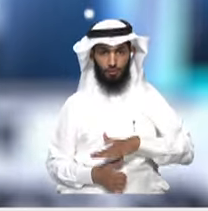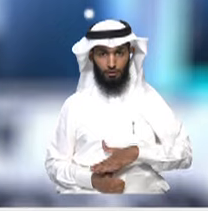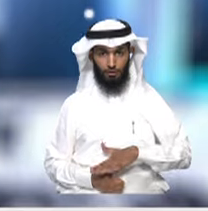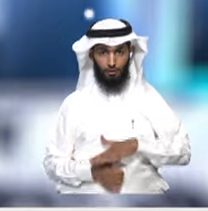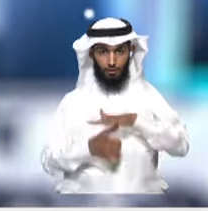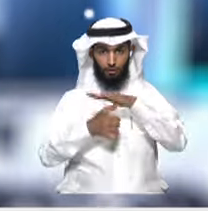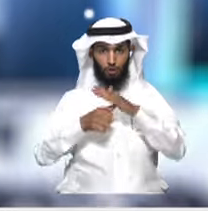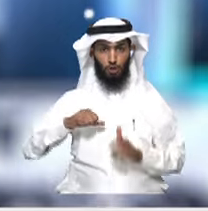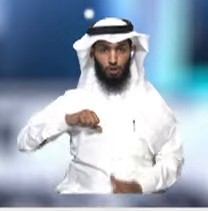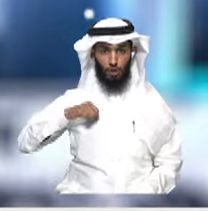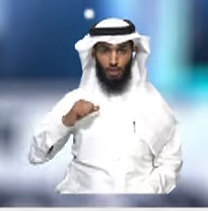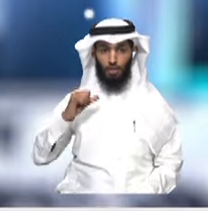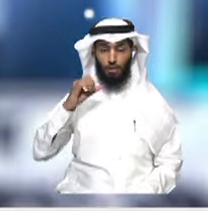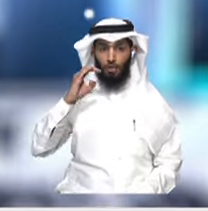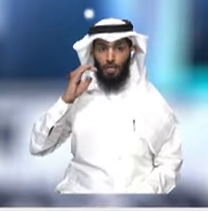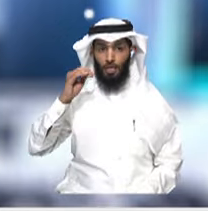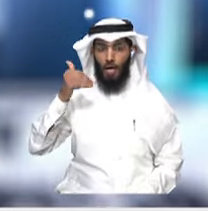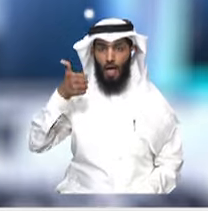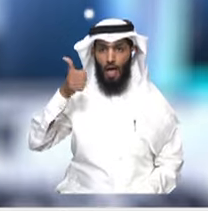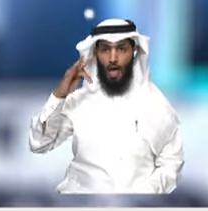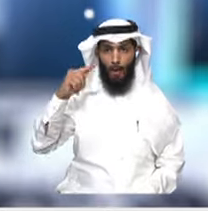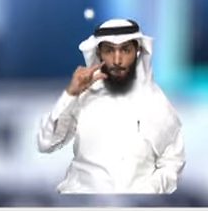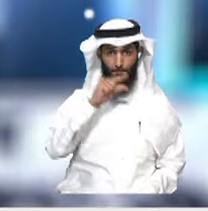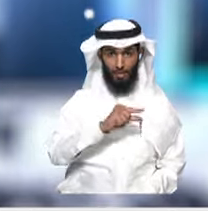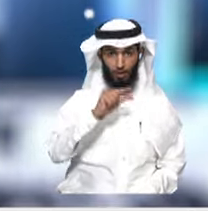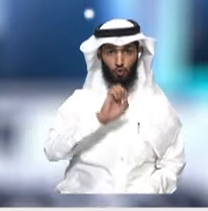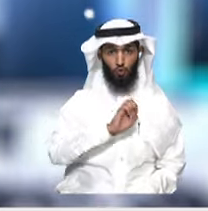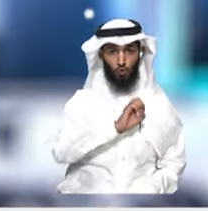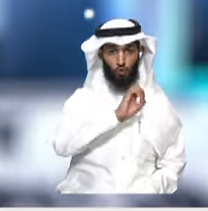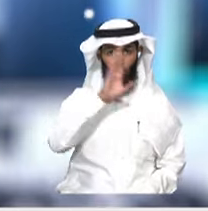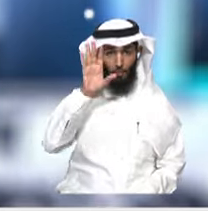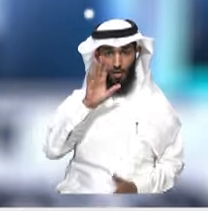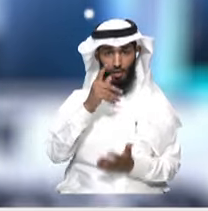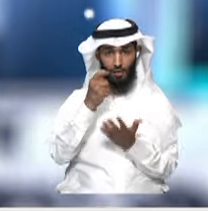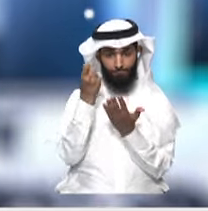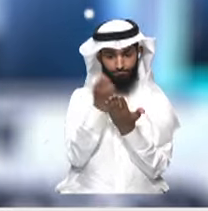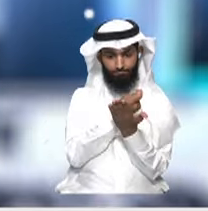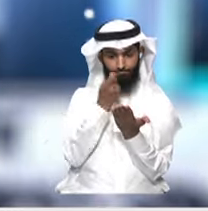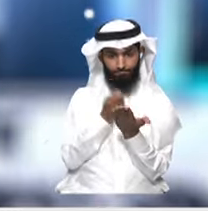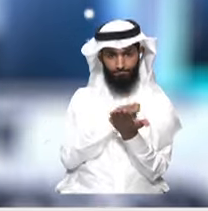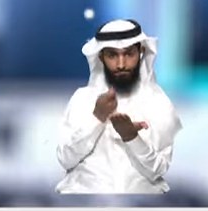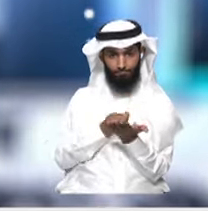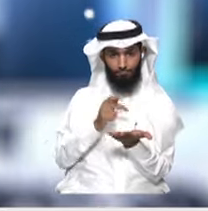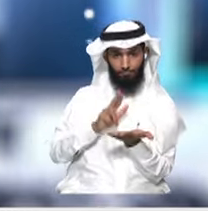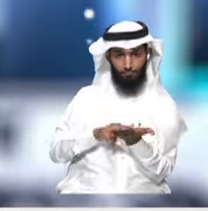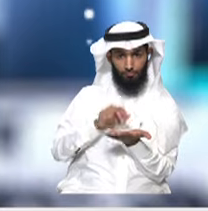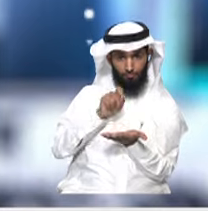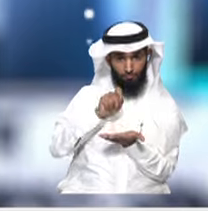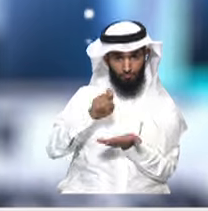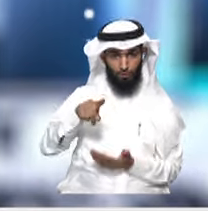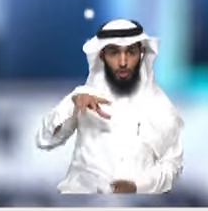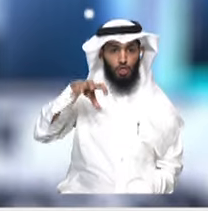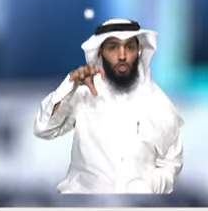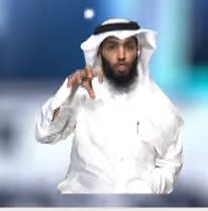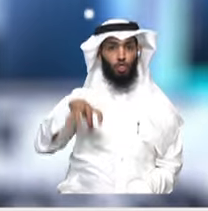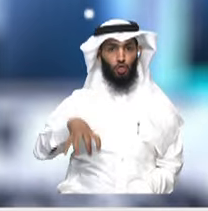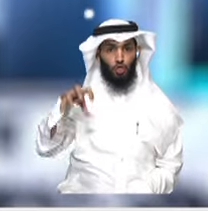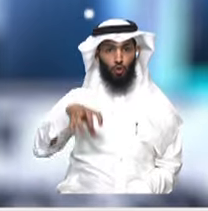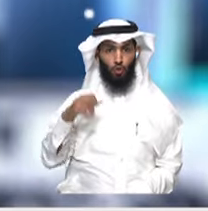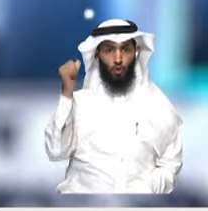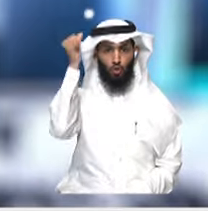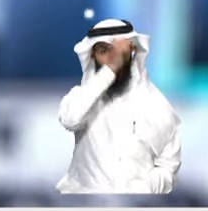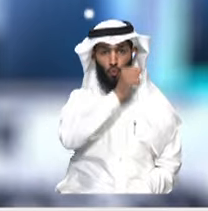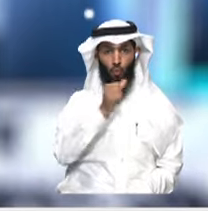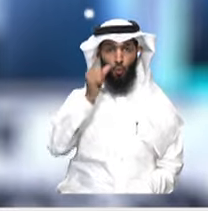مجلس الوزراء حفظه الله ببرق تعزيه الى فخامه الرئيس سهلي ورق زودي رئيسه